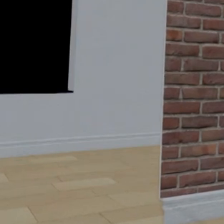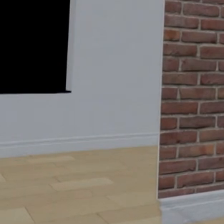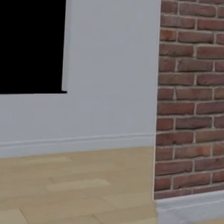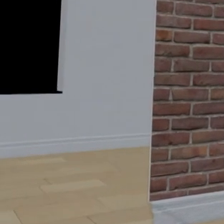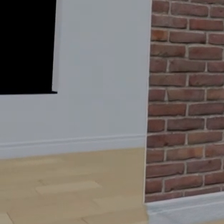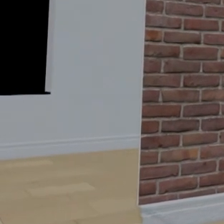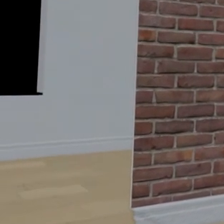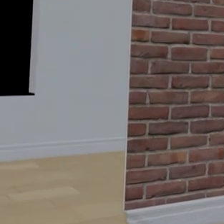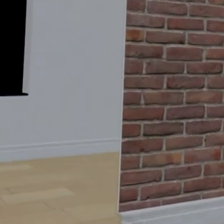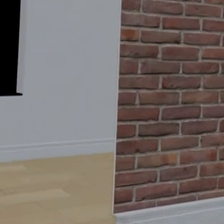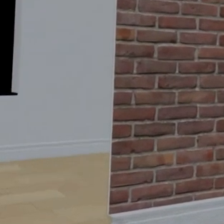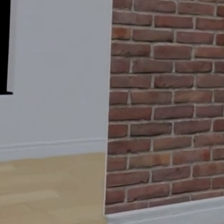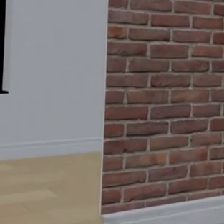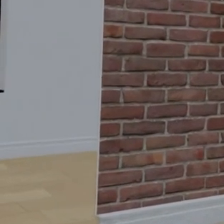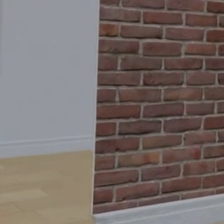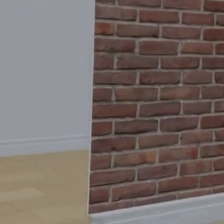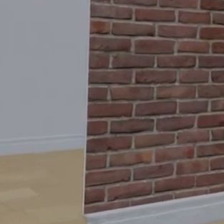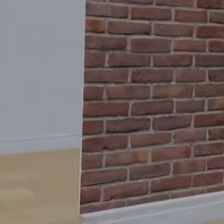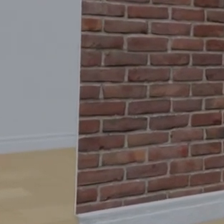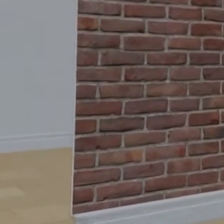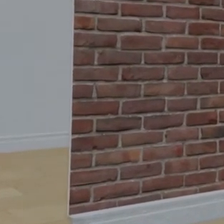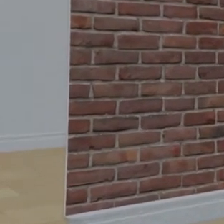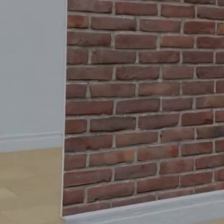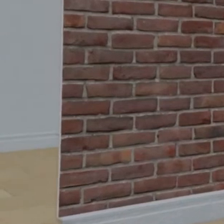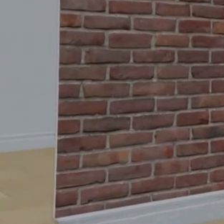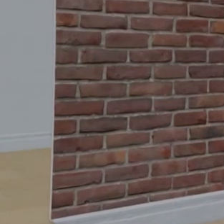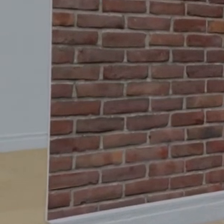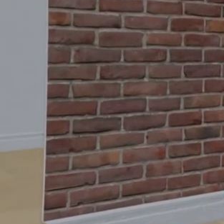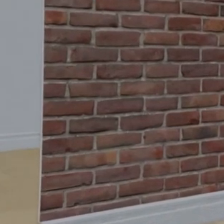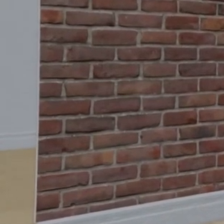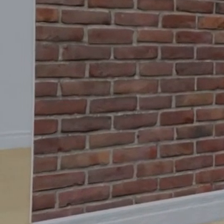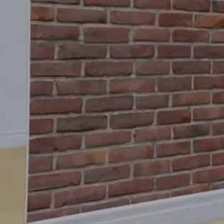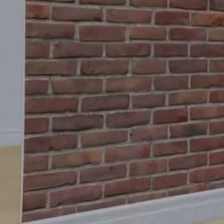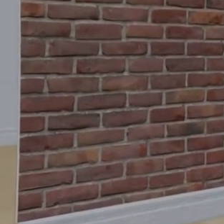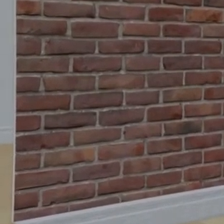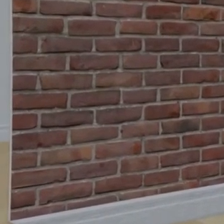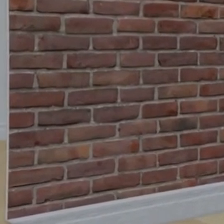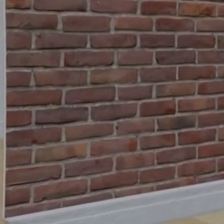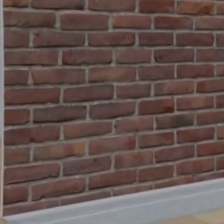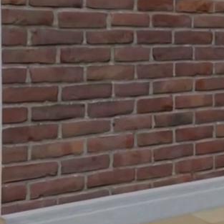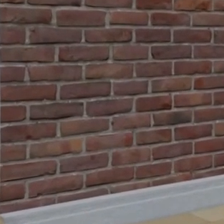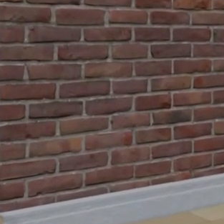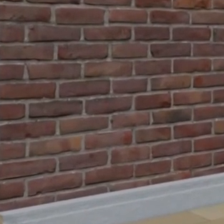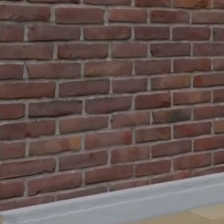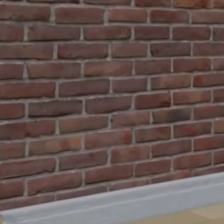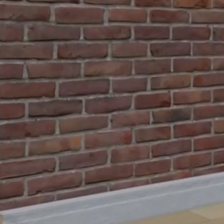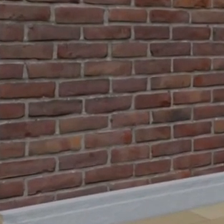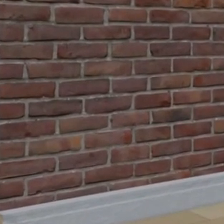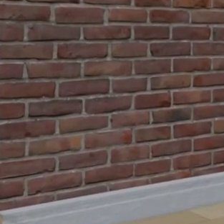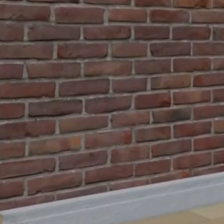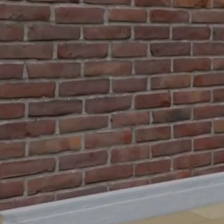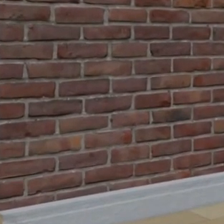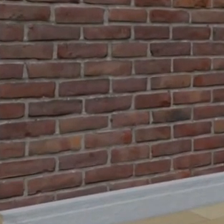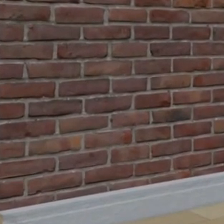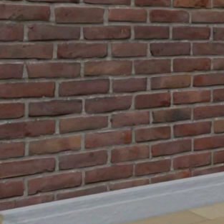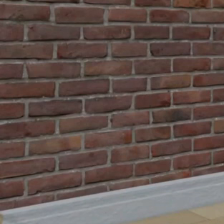στο πατρικό της σπίτι. Σκηνοθετεί λοιπόν αυτήν την ληστεία, όπου ο στόχος